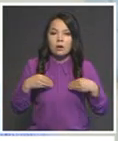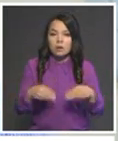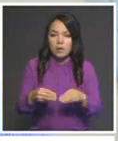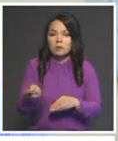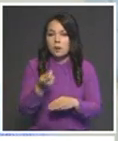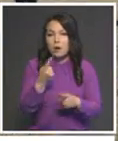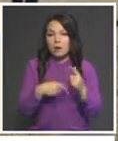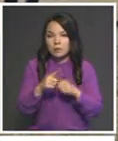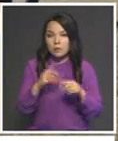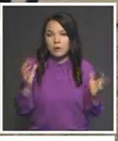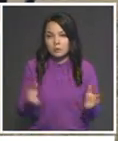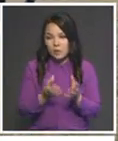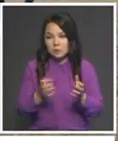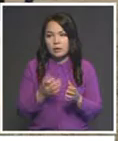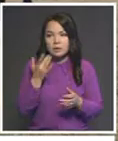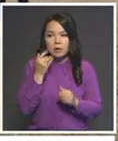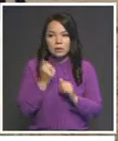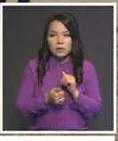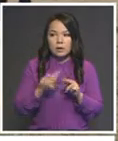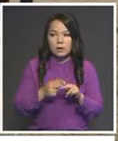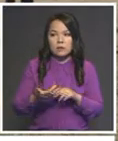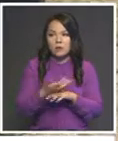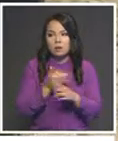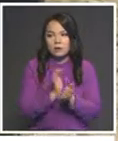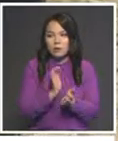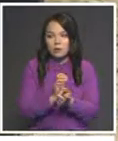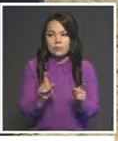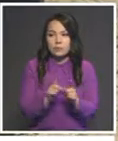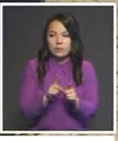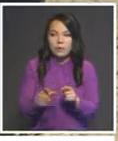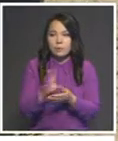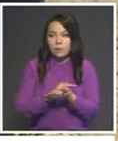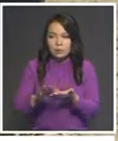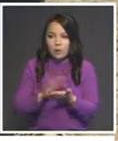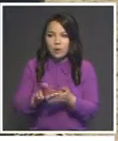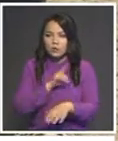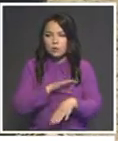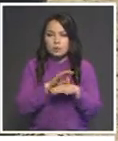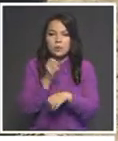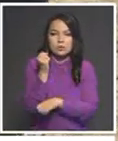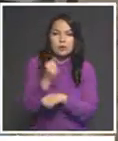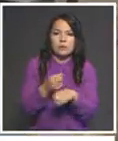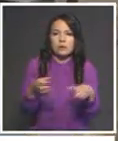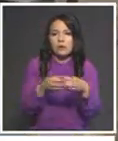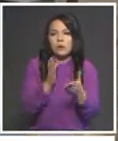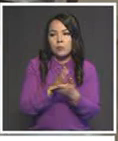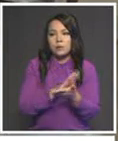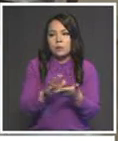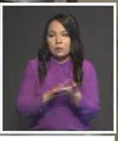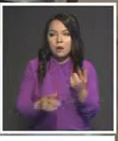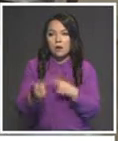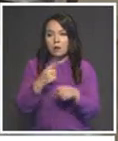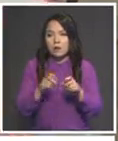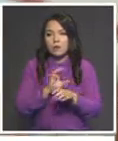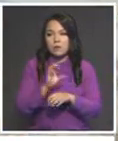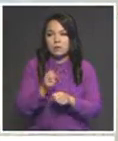сақтауға тырысамыз. Жұмысшылар апта сайын кен өндіру аймағында қоқыстарды жинау, төңіректі тазалау жұмысын жүргізеді. Жиналған қалдықтар түгелдей қайта өңдеуге